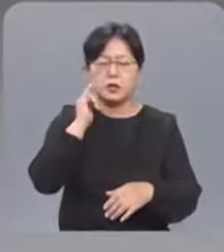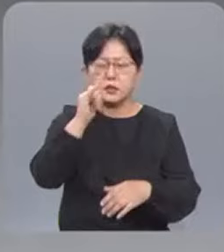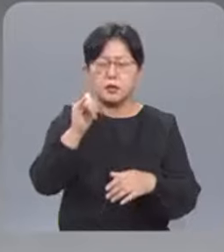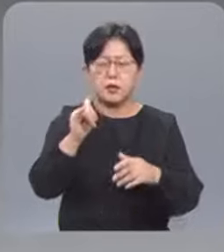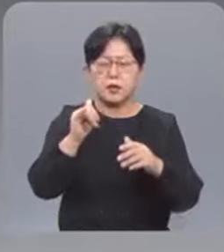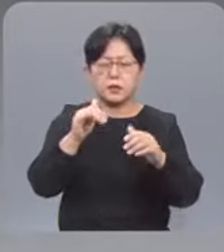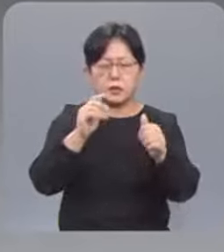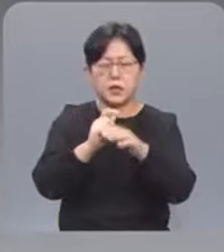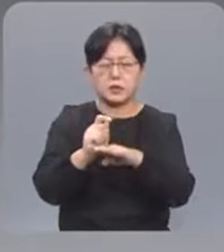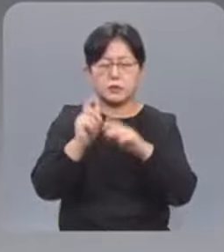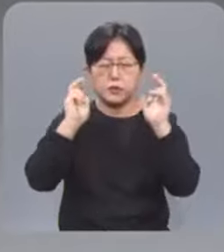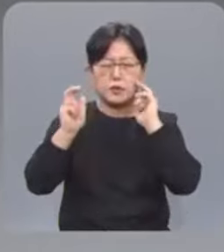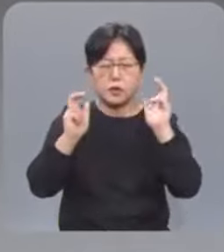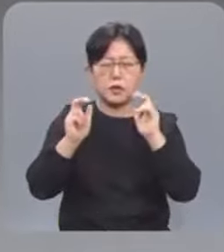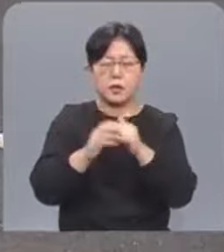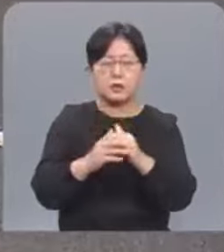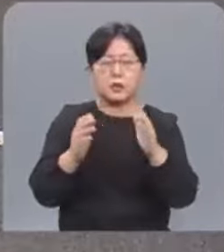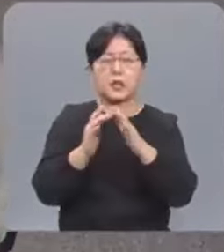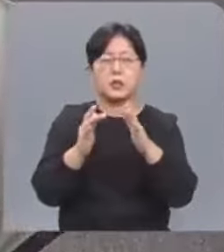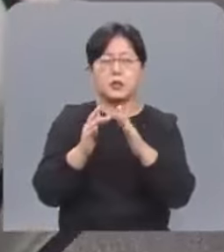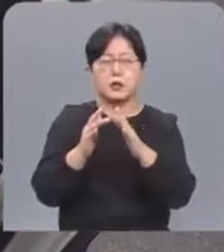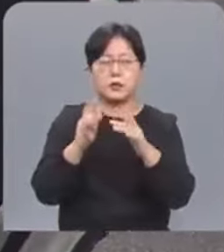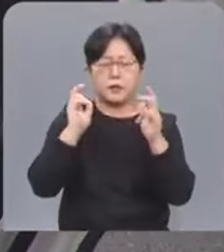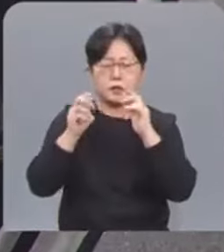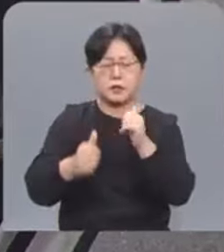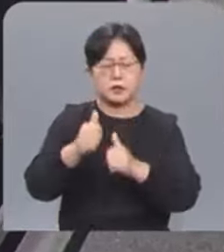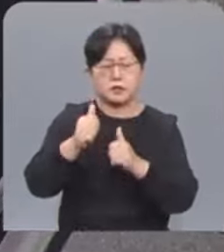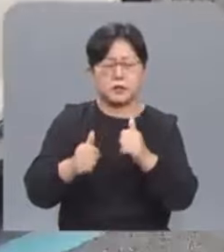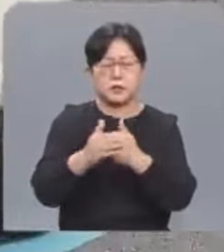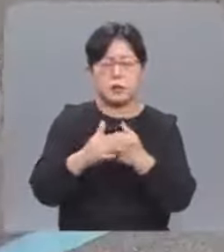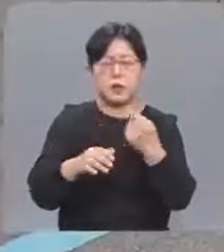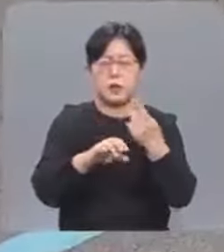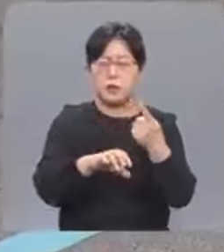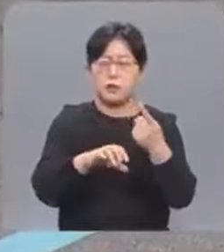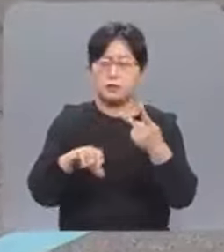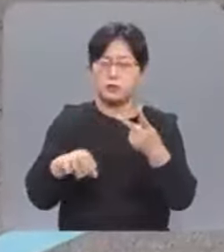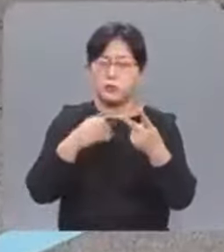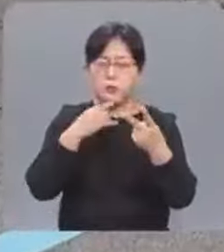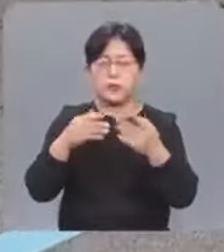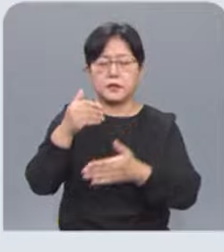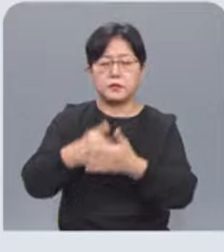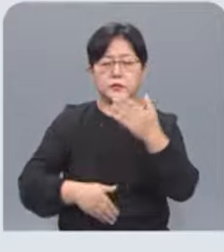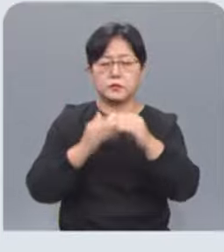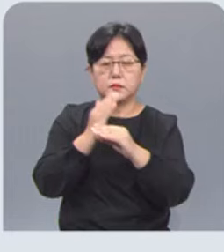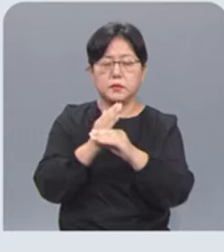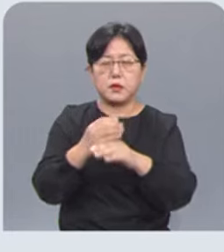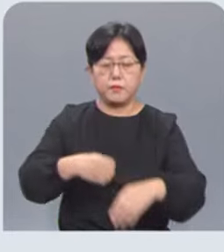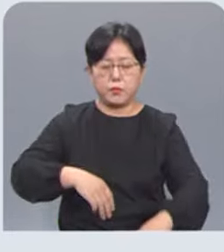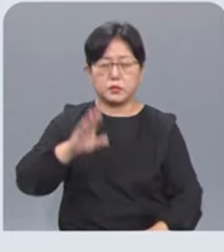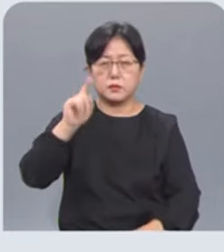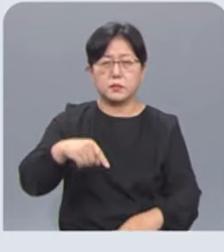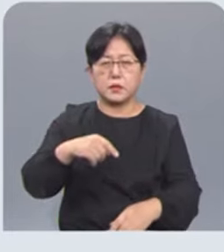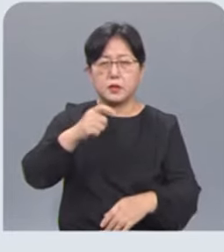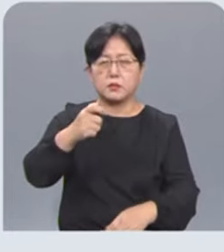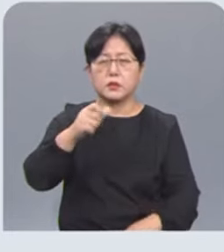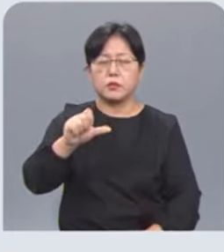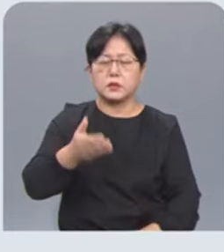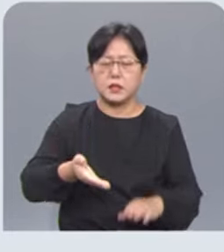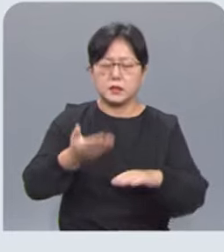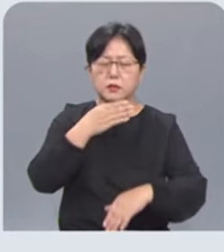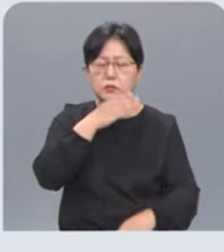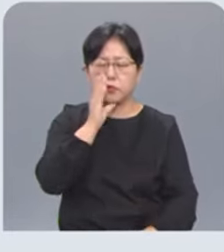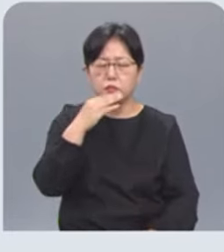콜택시 업체는 택시 플랫폼과의 경쟁에 밀려 한두 곳밖에 남지 않은 상황입니다. 보건복지부가 65살 이상